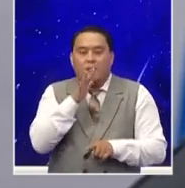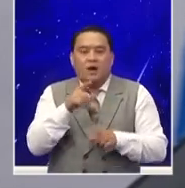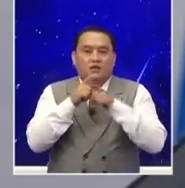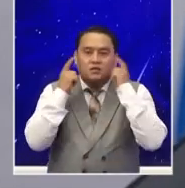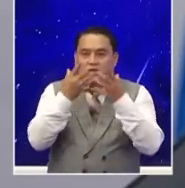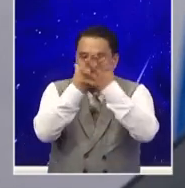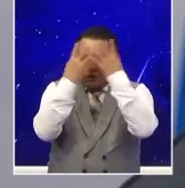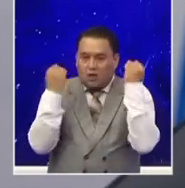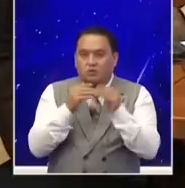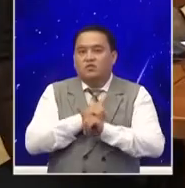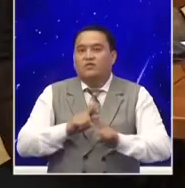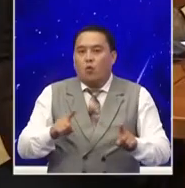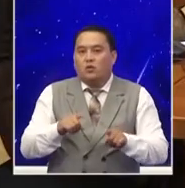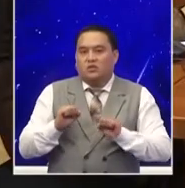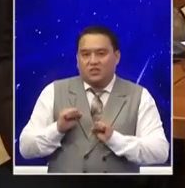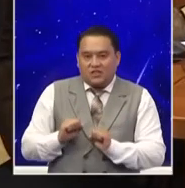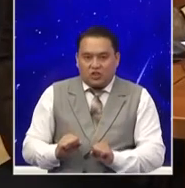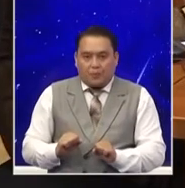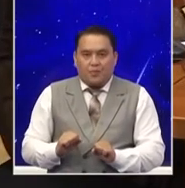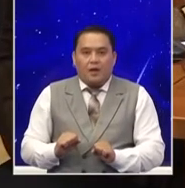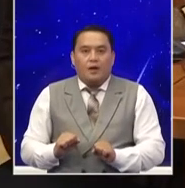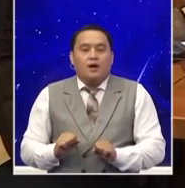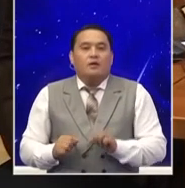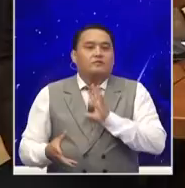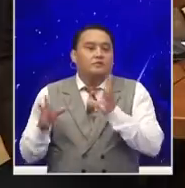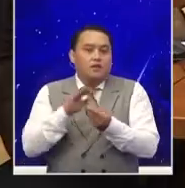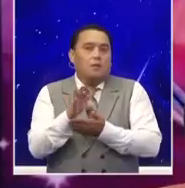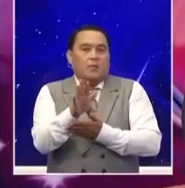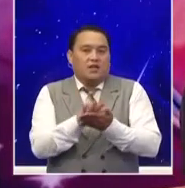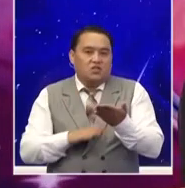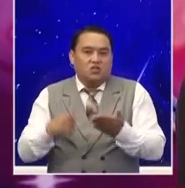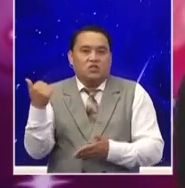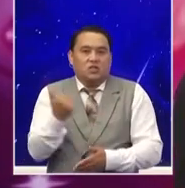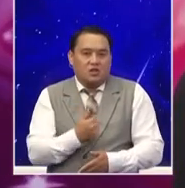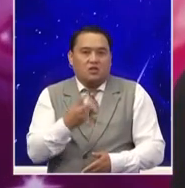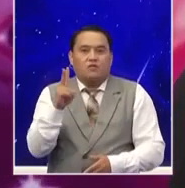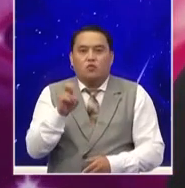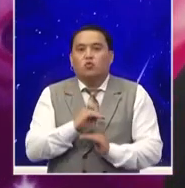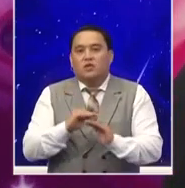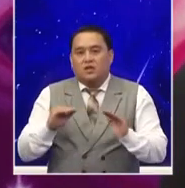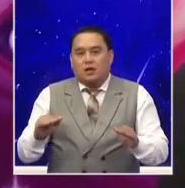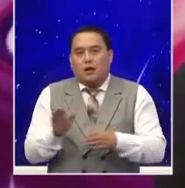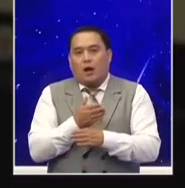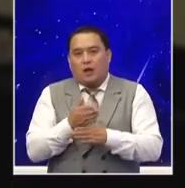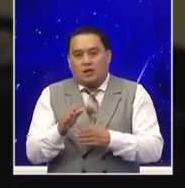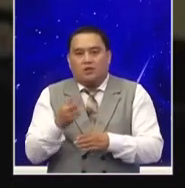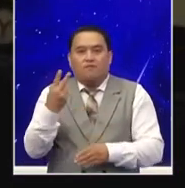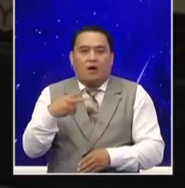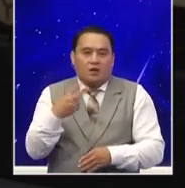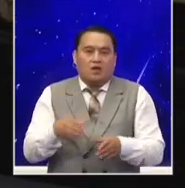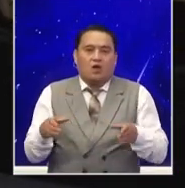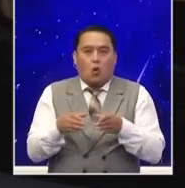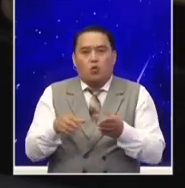нельзя забывать про средства индивидуальной защиты. В целом на протяжении недели около 200 школьников, разделившись на 20